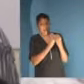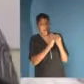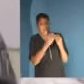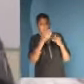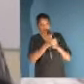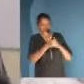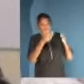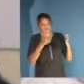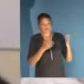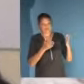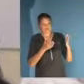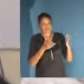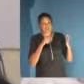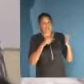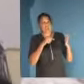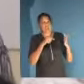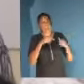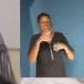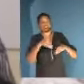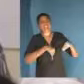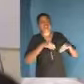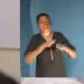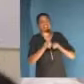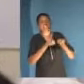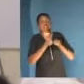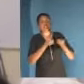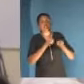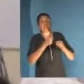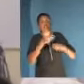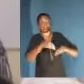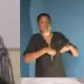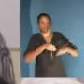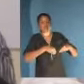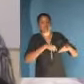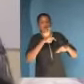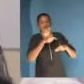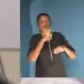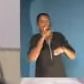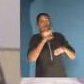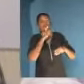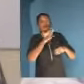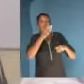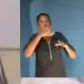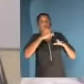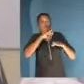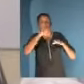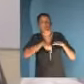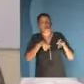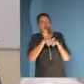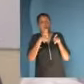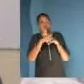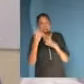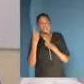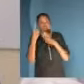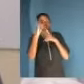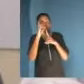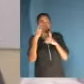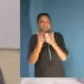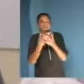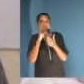Pour le moment, on n'a mis qu'une direction du créole, mais il faut aller plus loin pour mettre une structure pour la défense et l'illustration du créole. Ça aussi, c'est la